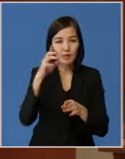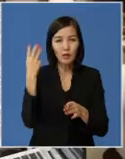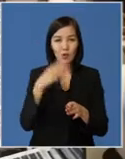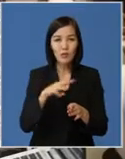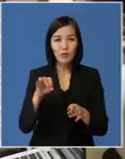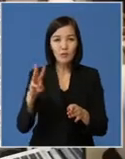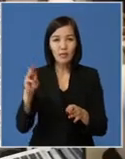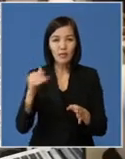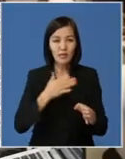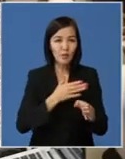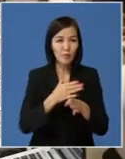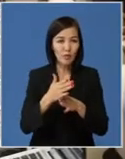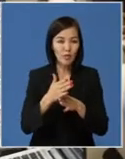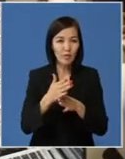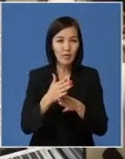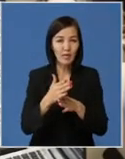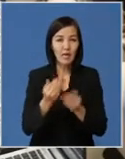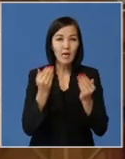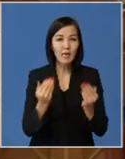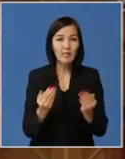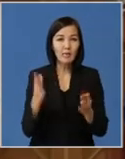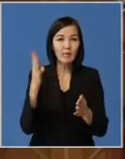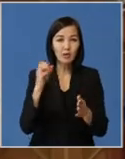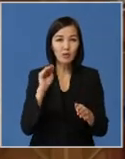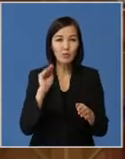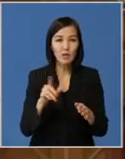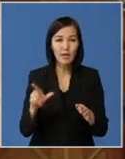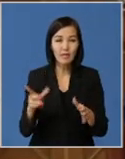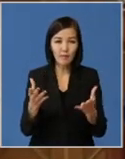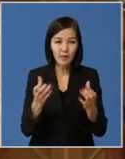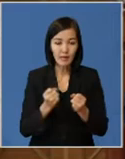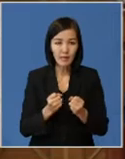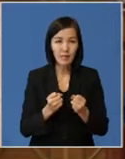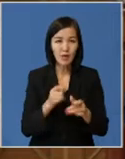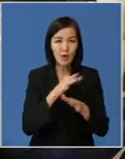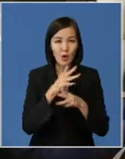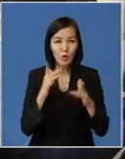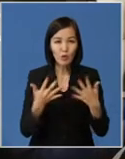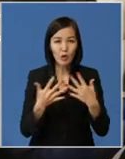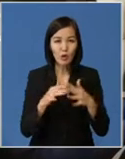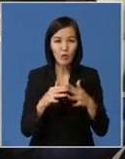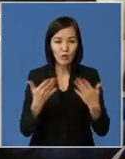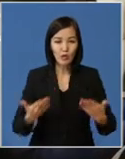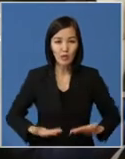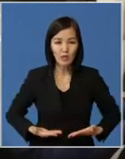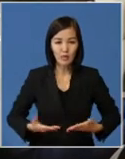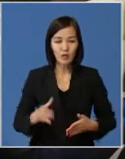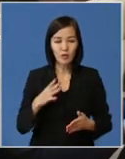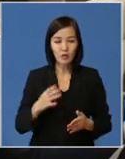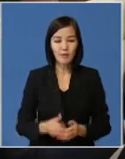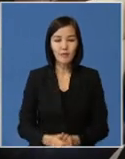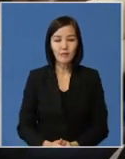миллиард теңгеге жуық қаржы бөлінген. Ал соның шарапатын 500 мыңнан аса адам көрді. Олардың басым көпшілігі ауылдық жерлерде